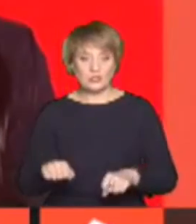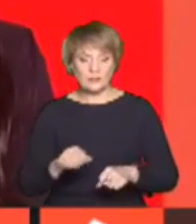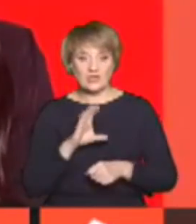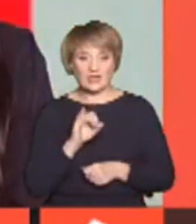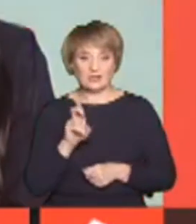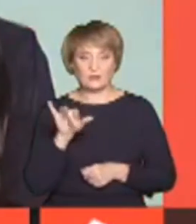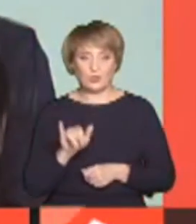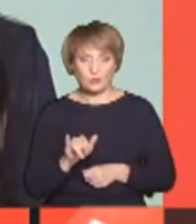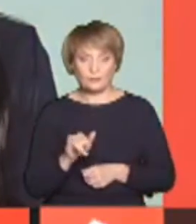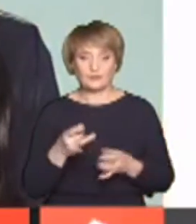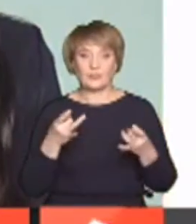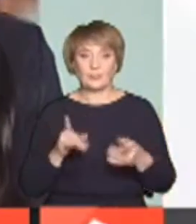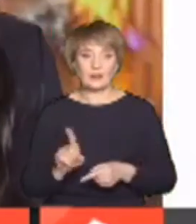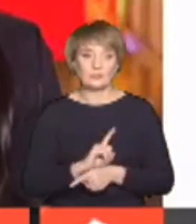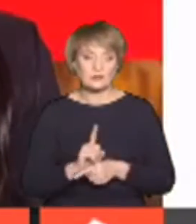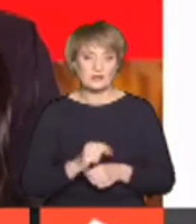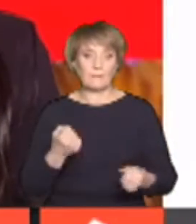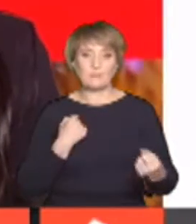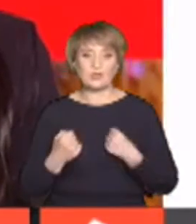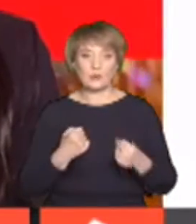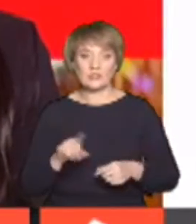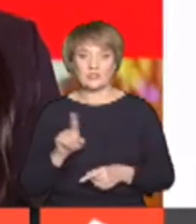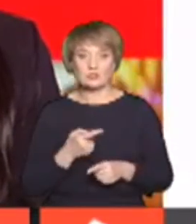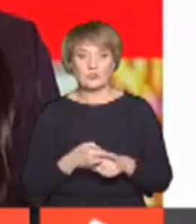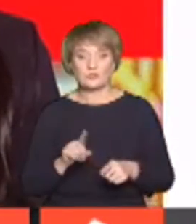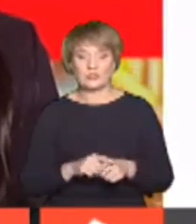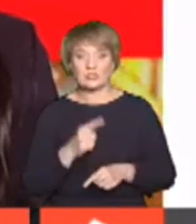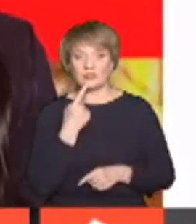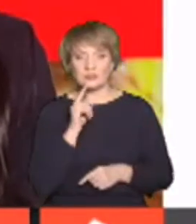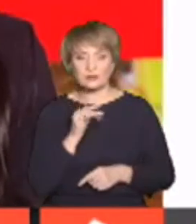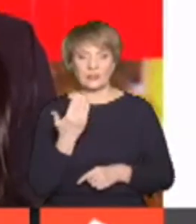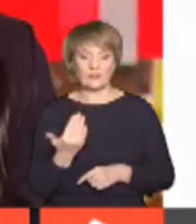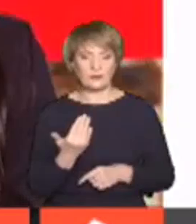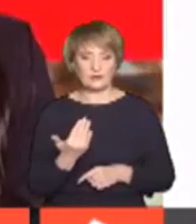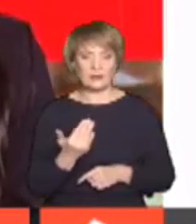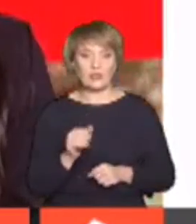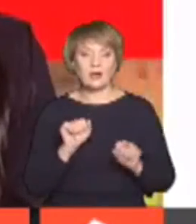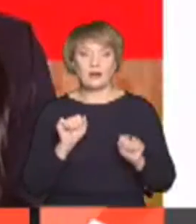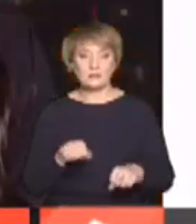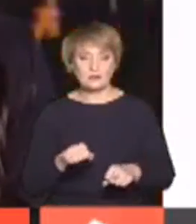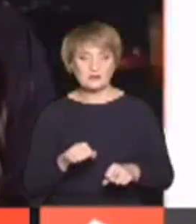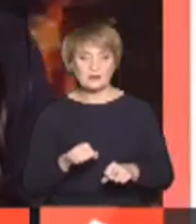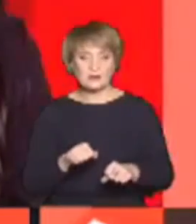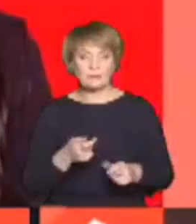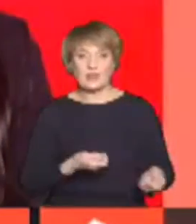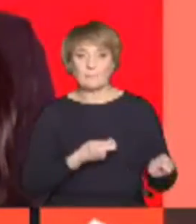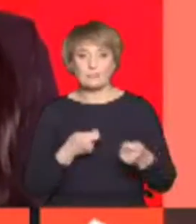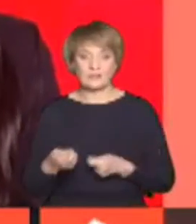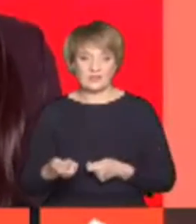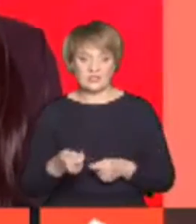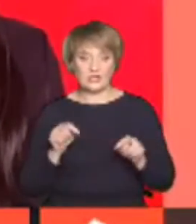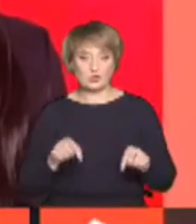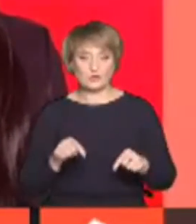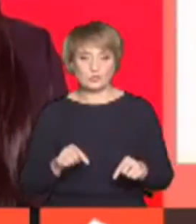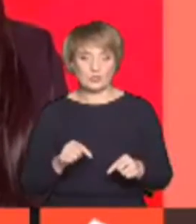безпеки, розумію. Ну, просто нормально боротися. Єдине, що ці цукерки, я думаю, що вони якимось чином все ж таки контрабандою потрапили сюди.